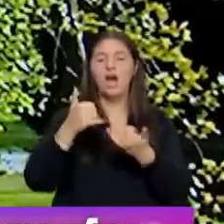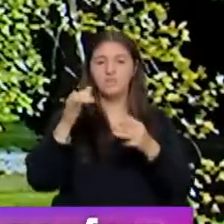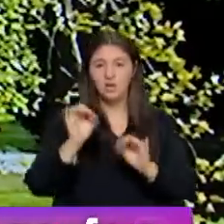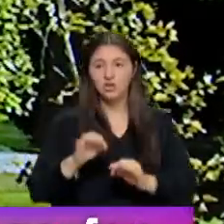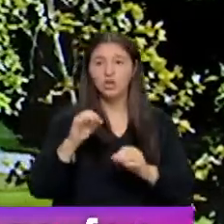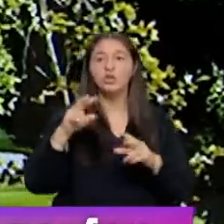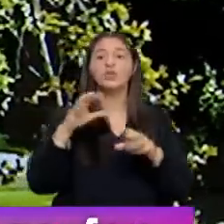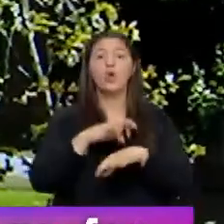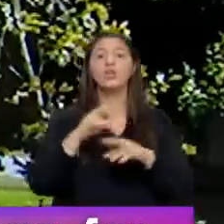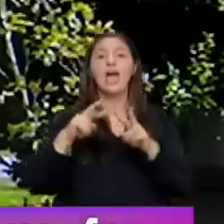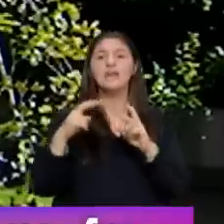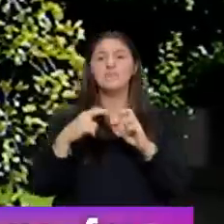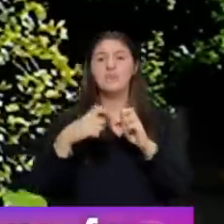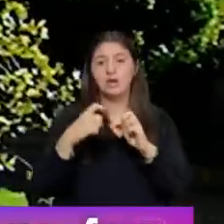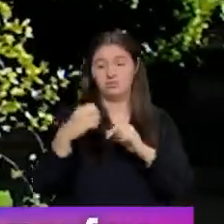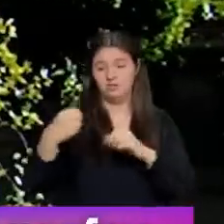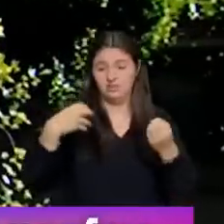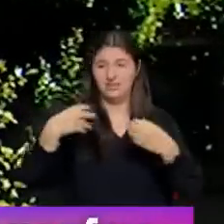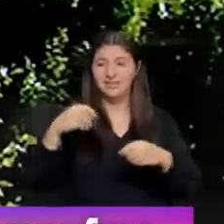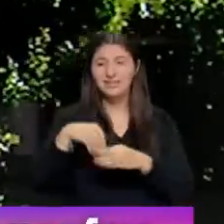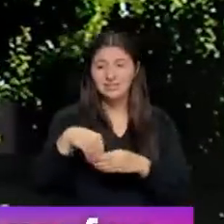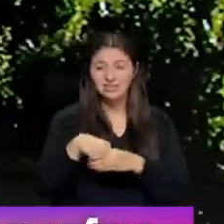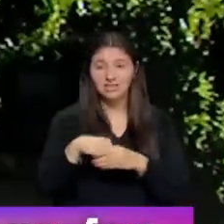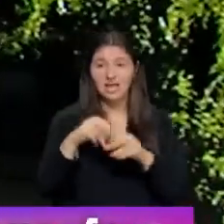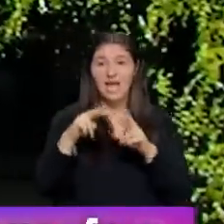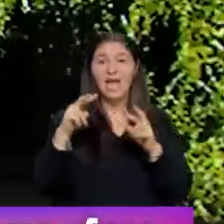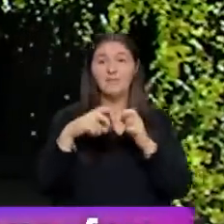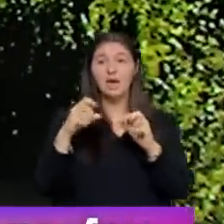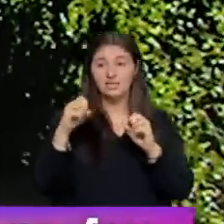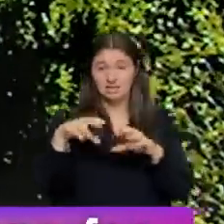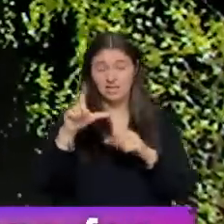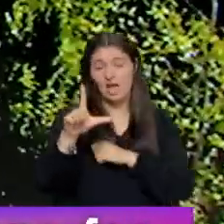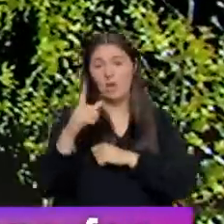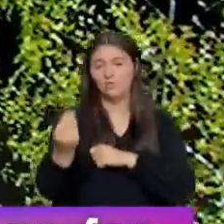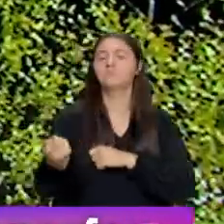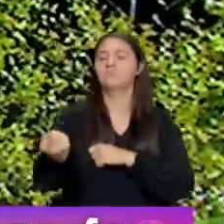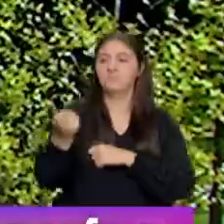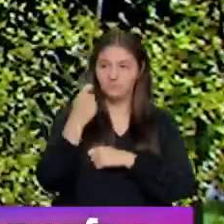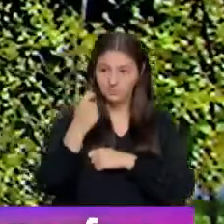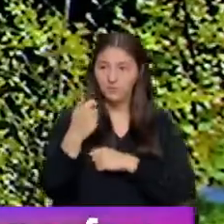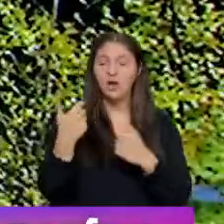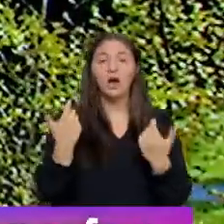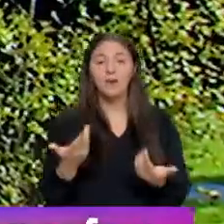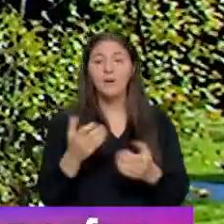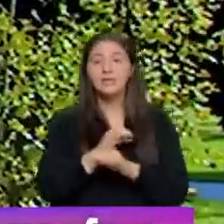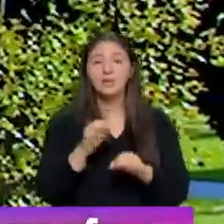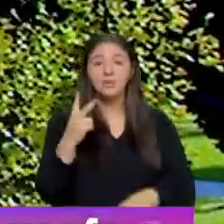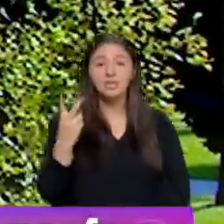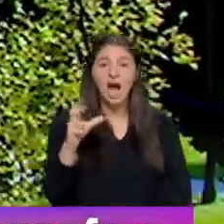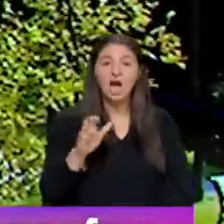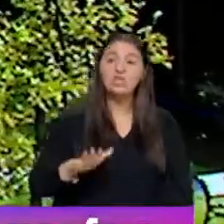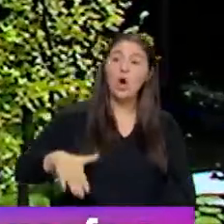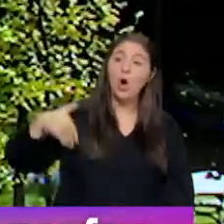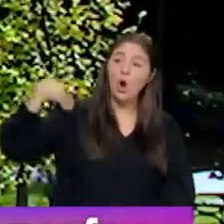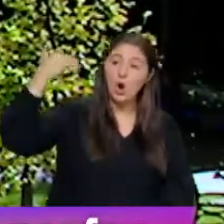emar çektirmek için MR çektirme gerektiğini söylemiş fakat Tam iki ay